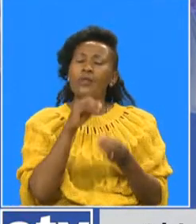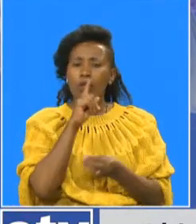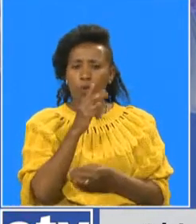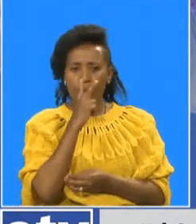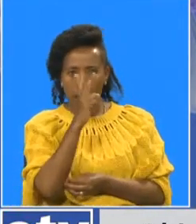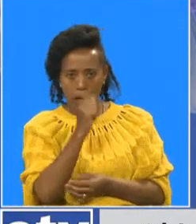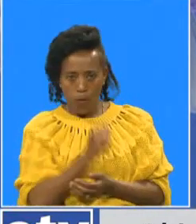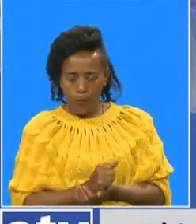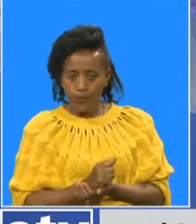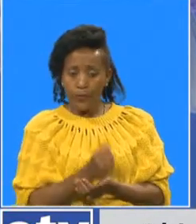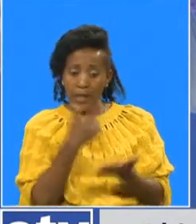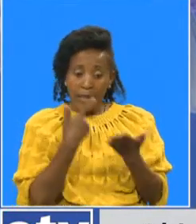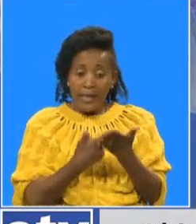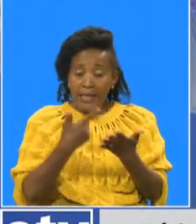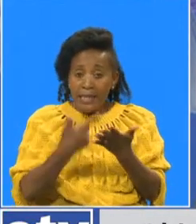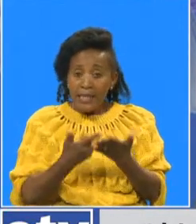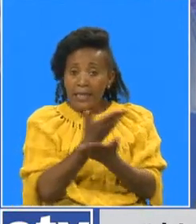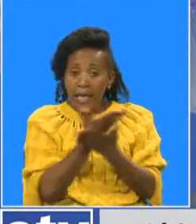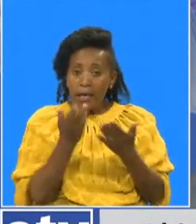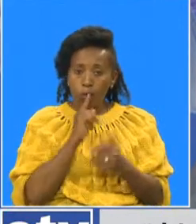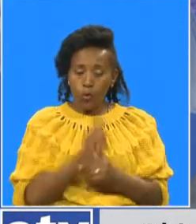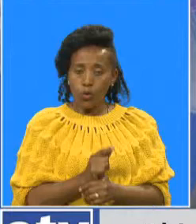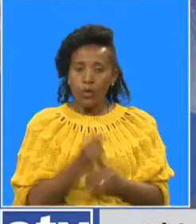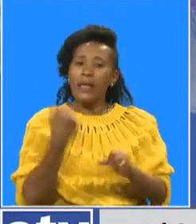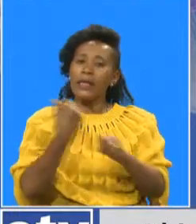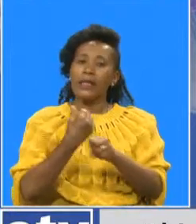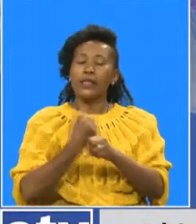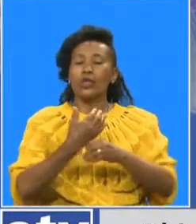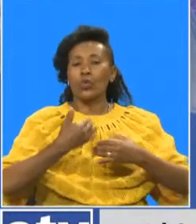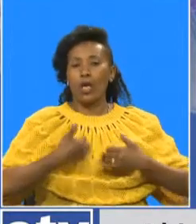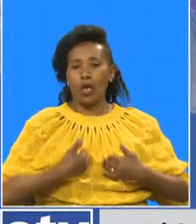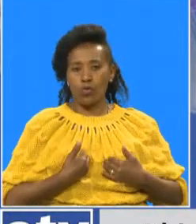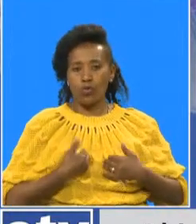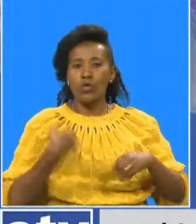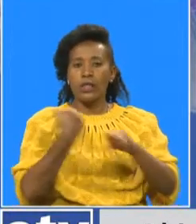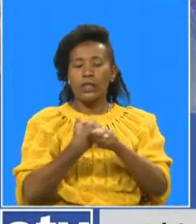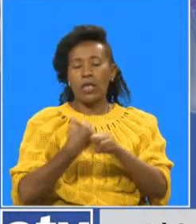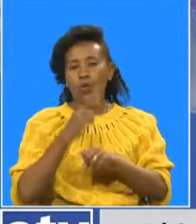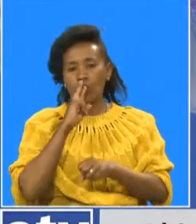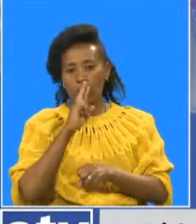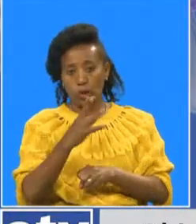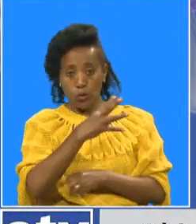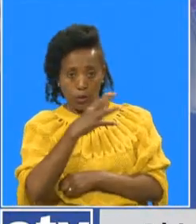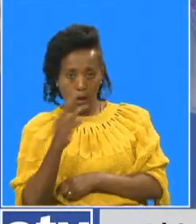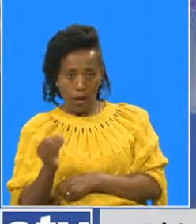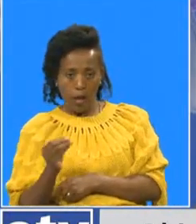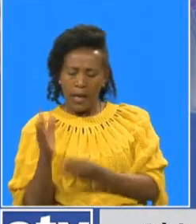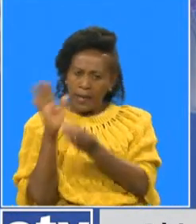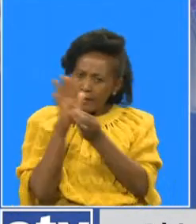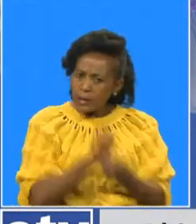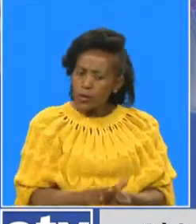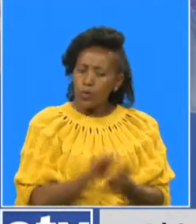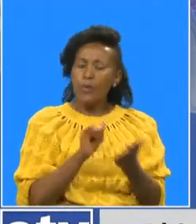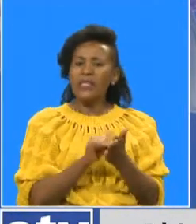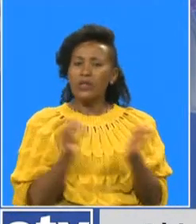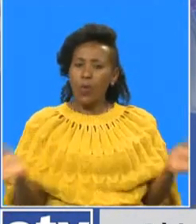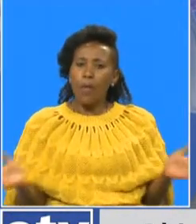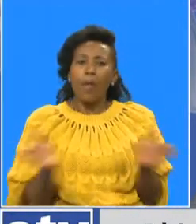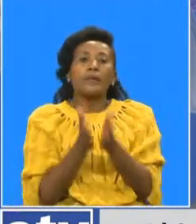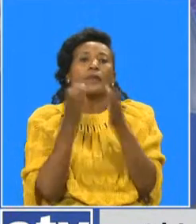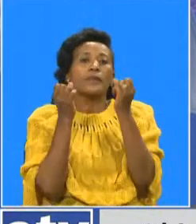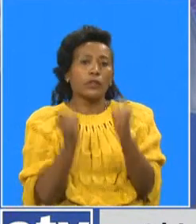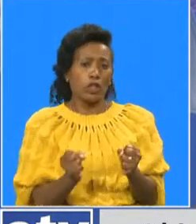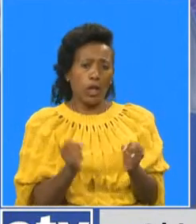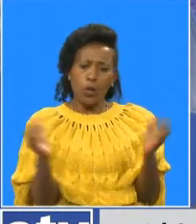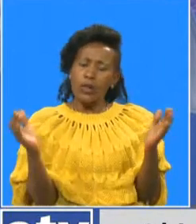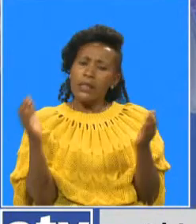የምናየው እና እነዚህ ነገሮች ያው እየተሰሩ ያሉ ስራዎች ናቸው እና ተጽዕኖ በዚህ ነው ሚኒማይዝ የምታደርገው።